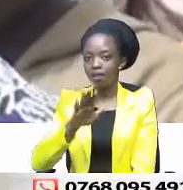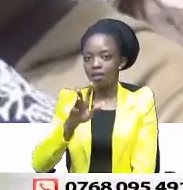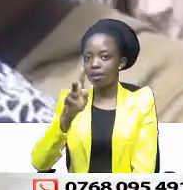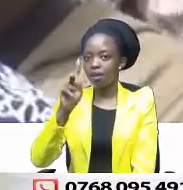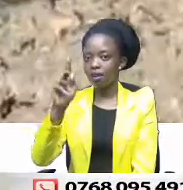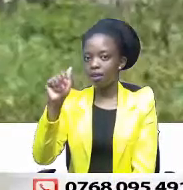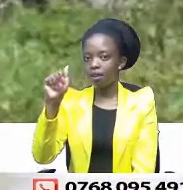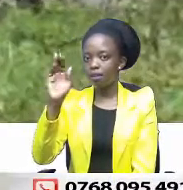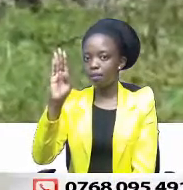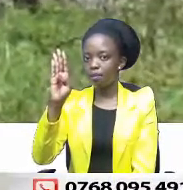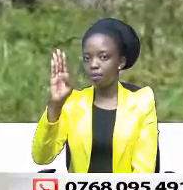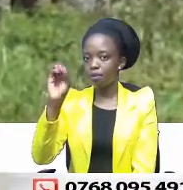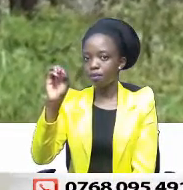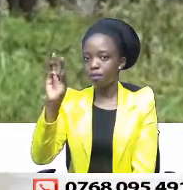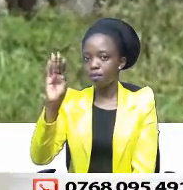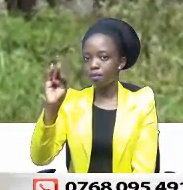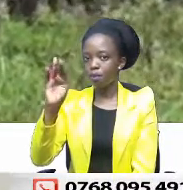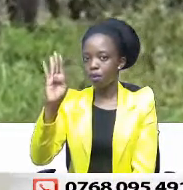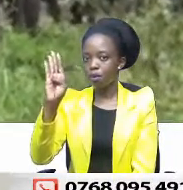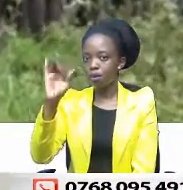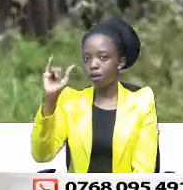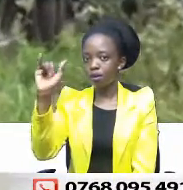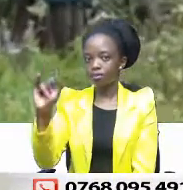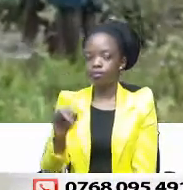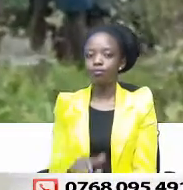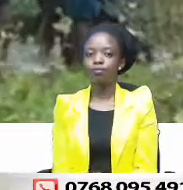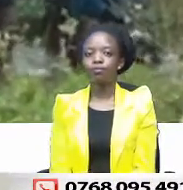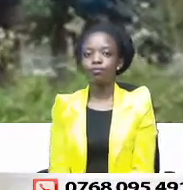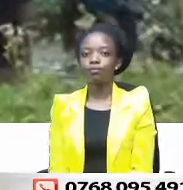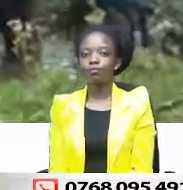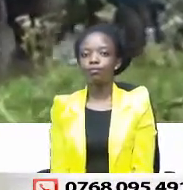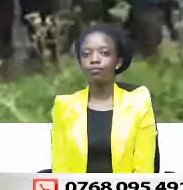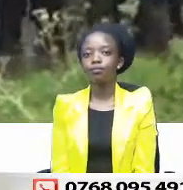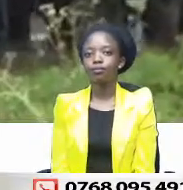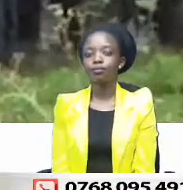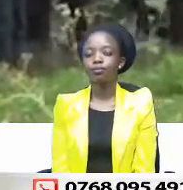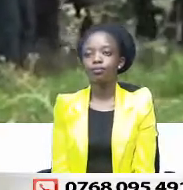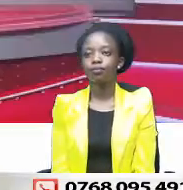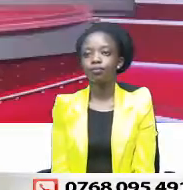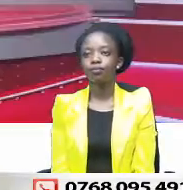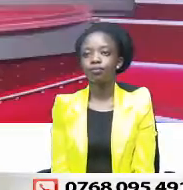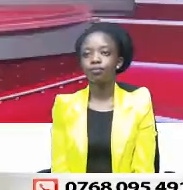sehemu za Bidii. Bonfas Barasa, TV47, County of Trans Nzoia.